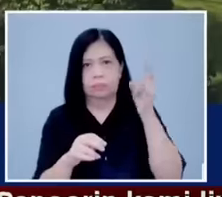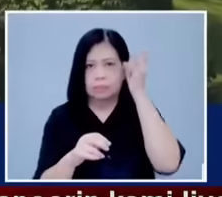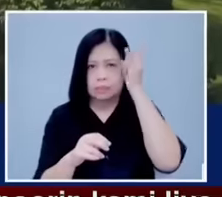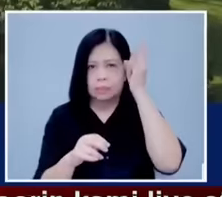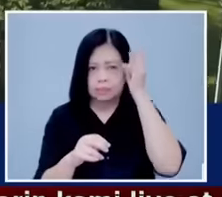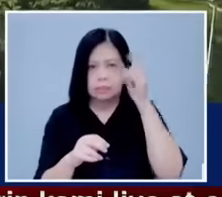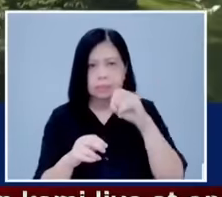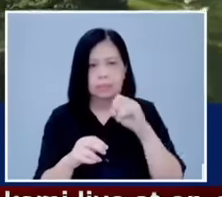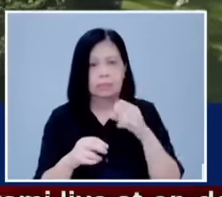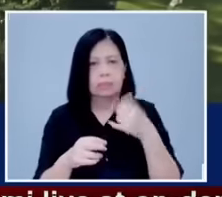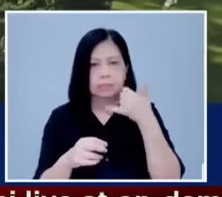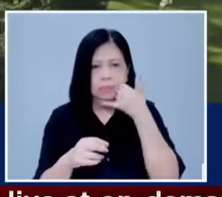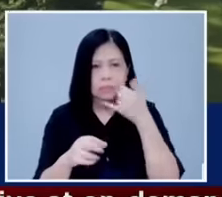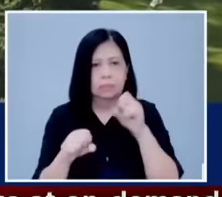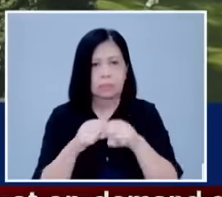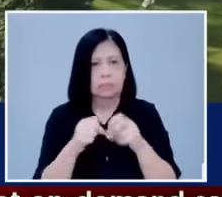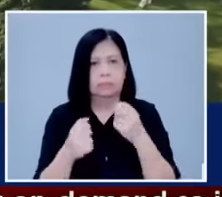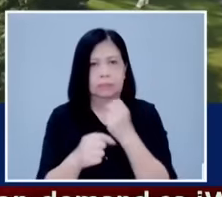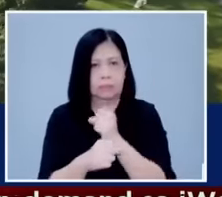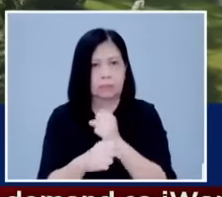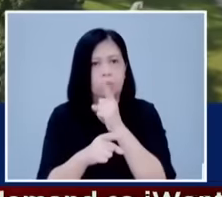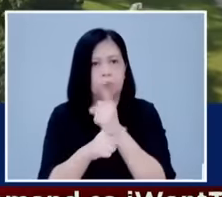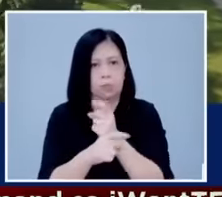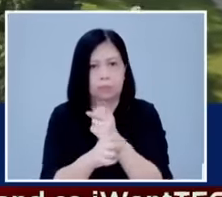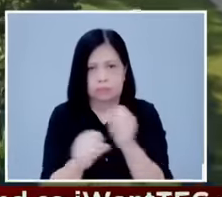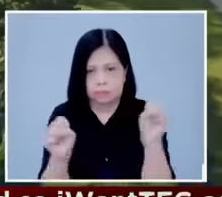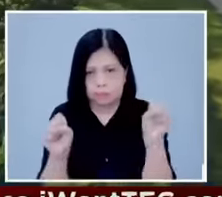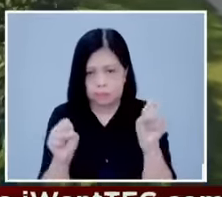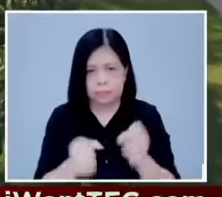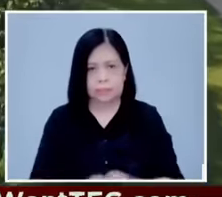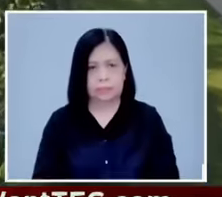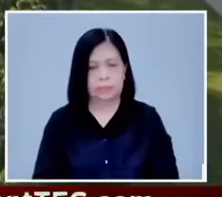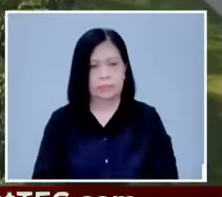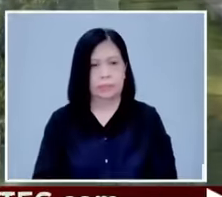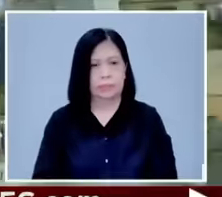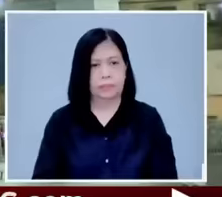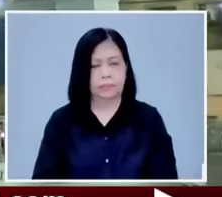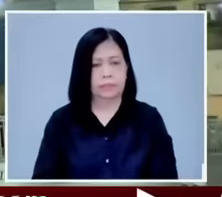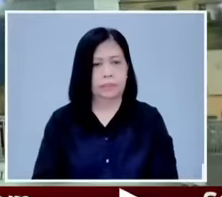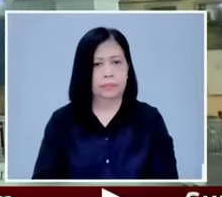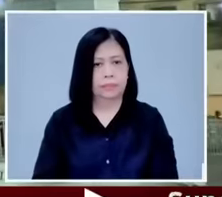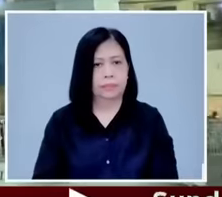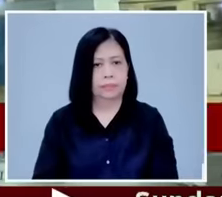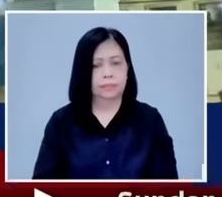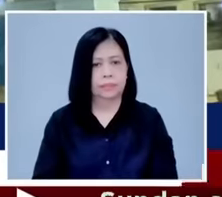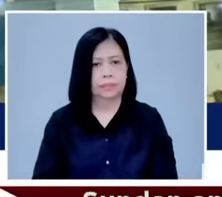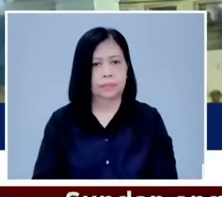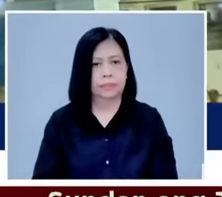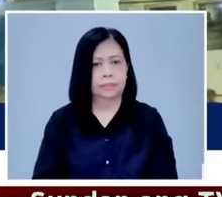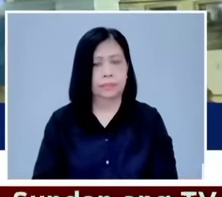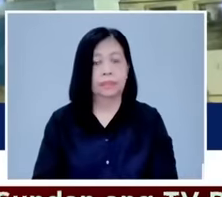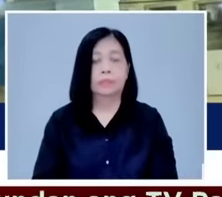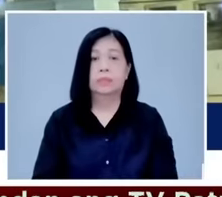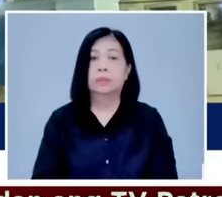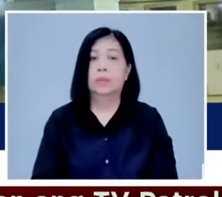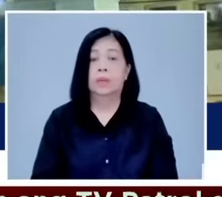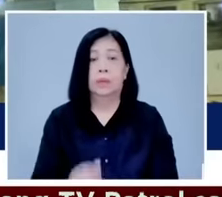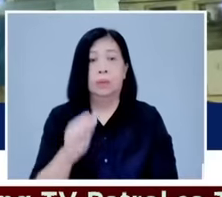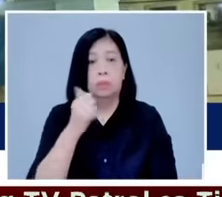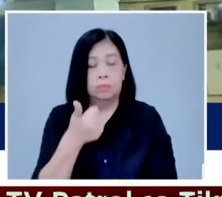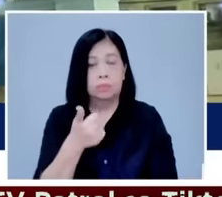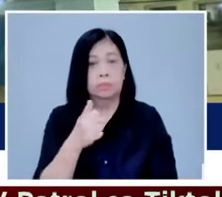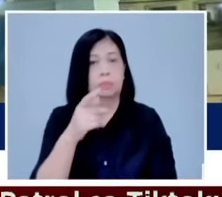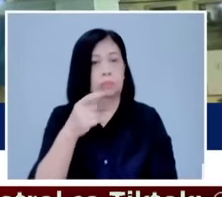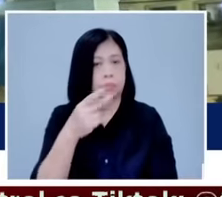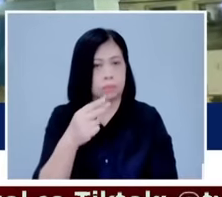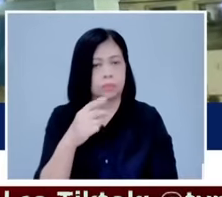sa naturang ruta para sa seguridad. Bernadette, bukas araw ng Huwebes